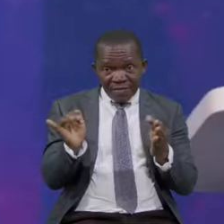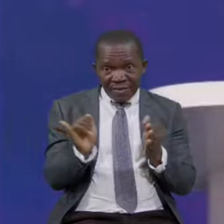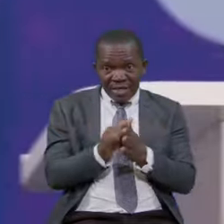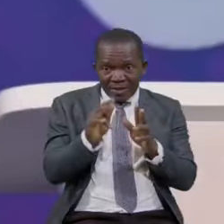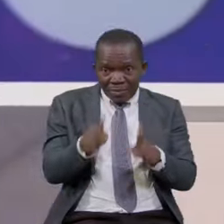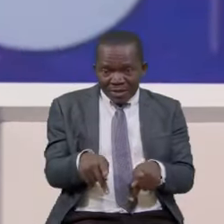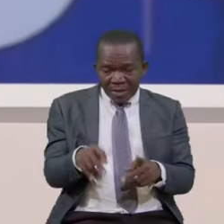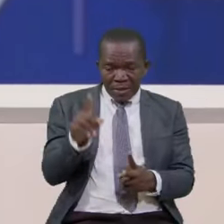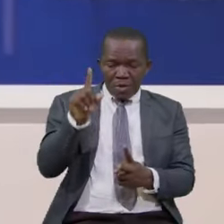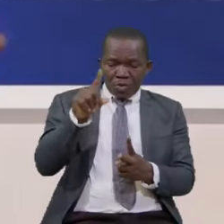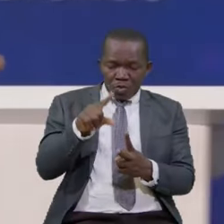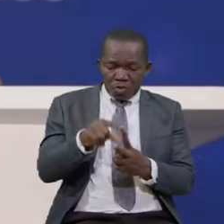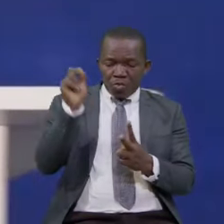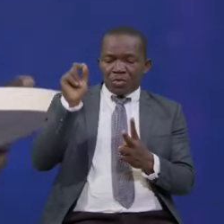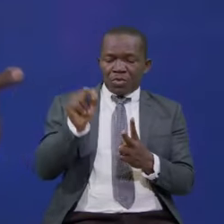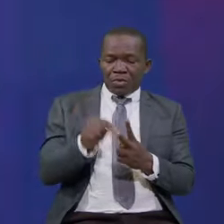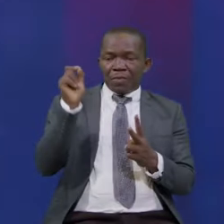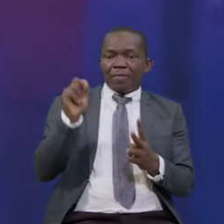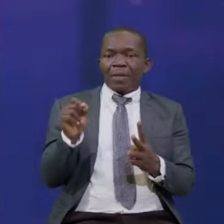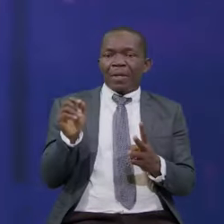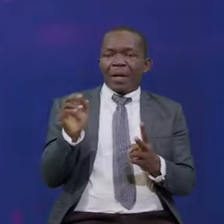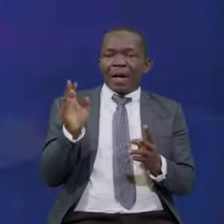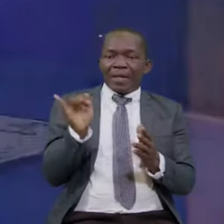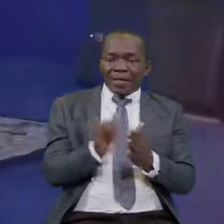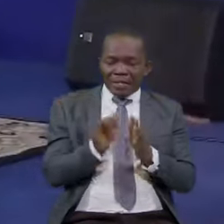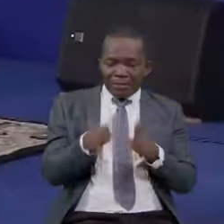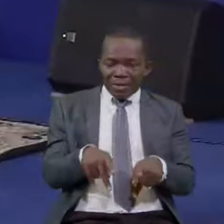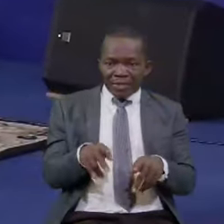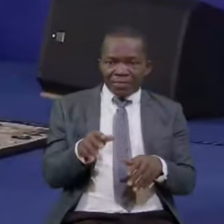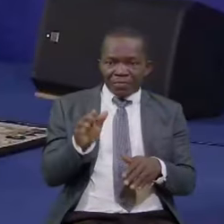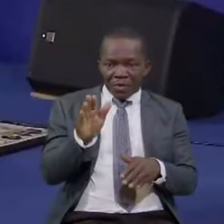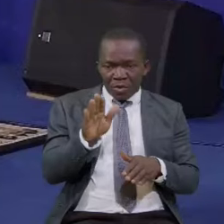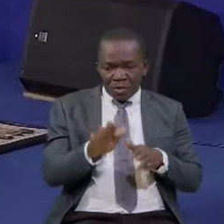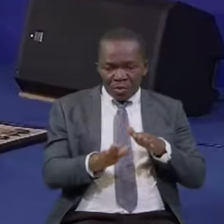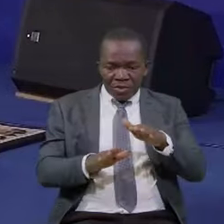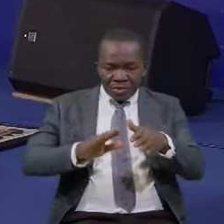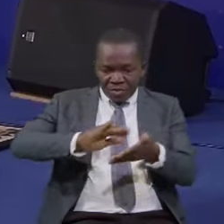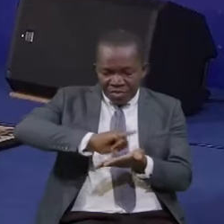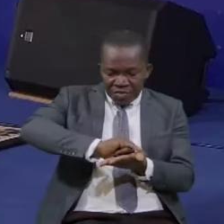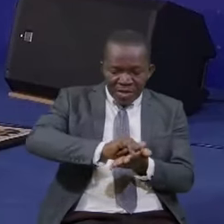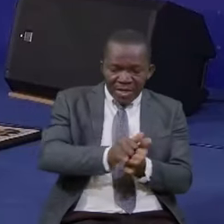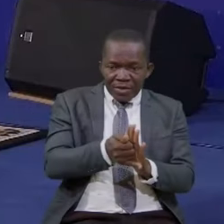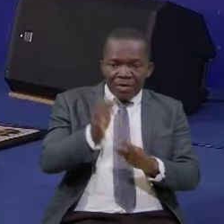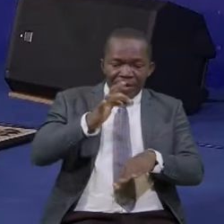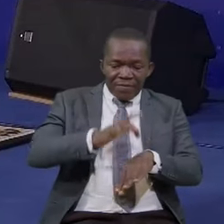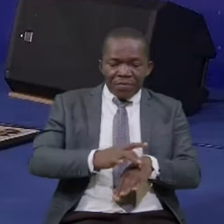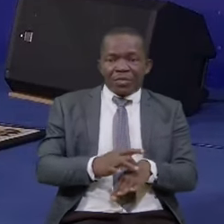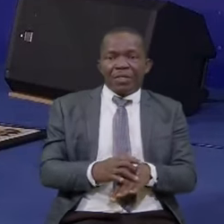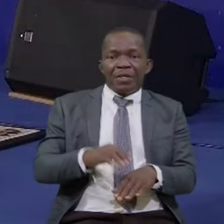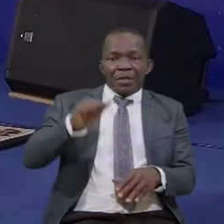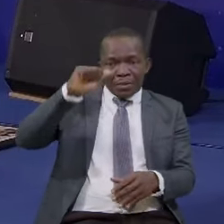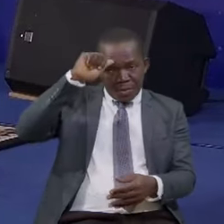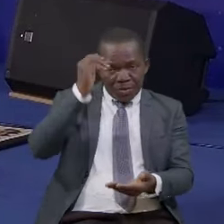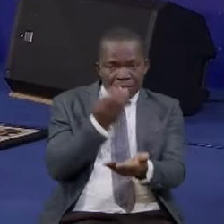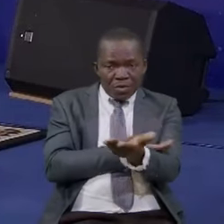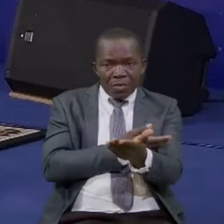l'homme et il a foulé au pied le Fils de Dieu comment fouler au comment fouler quelqu'un au